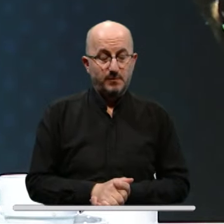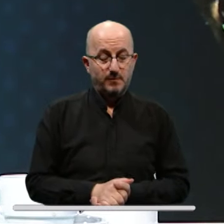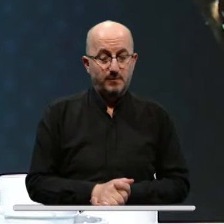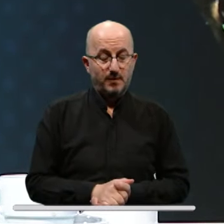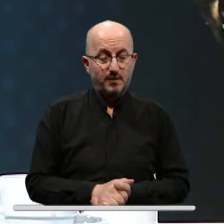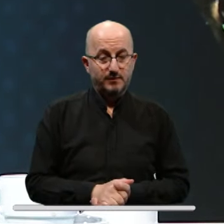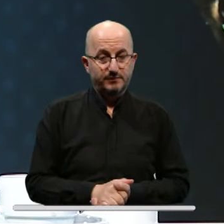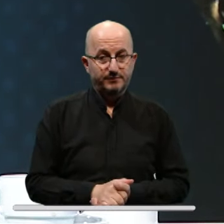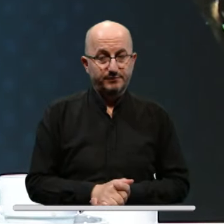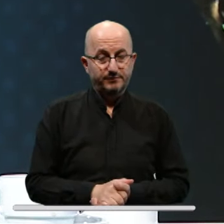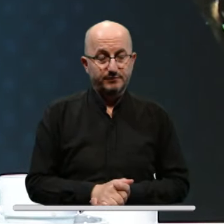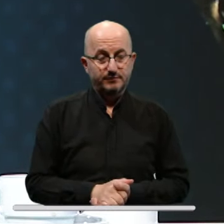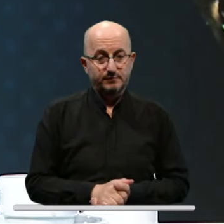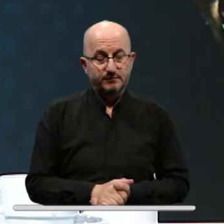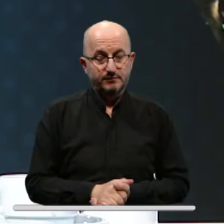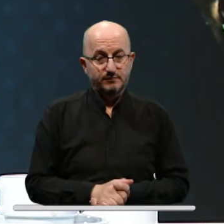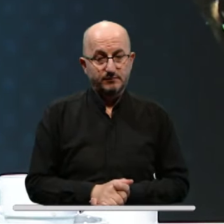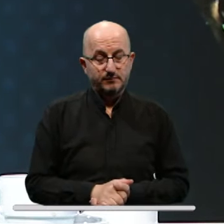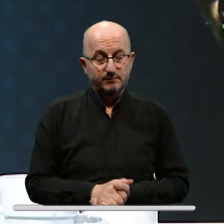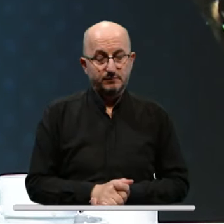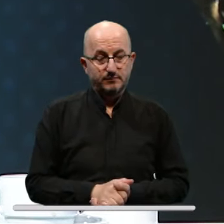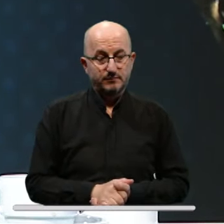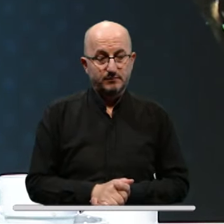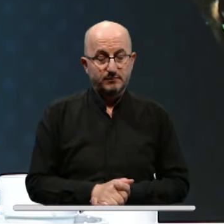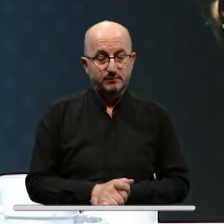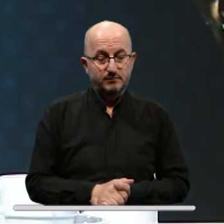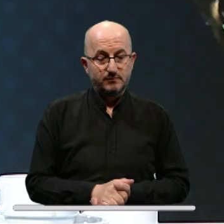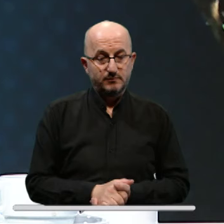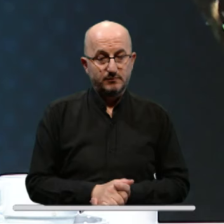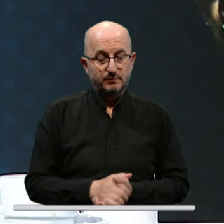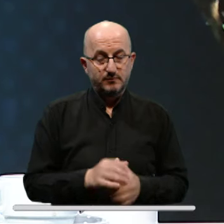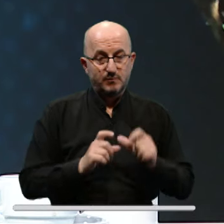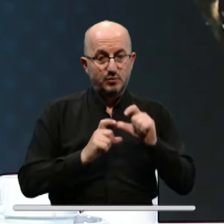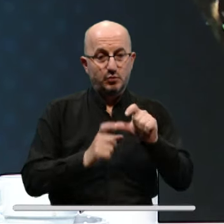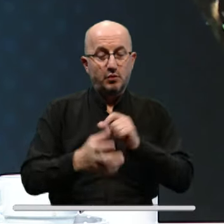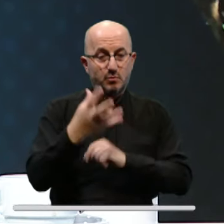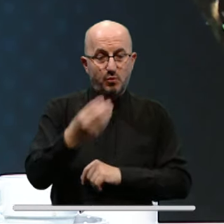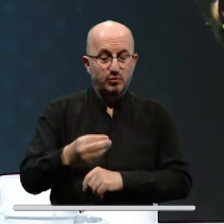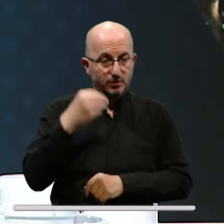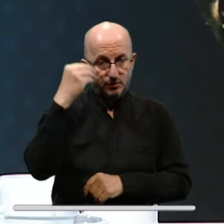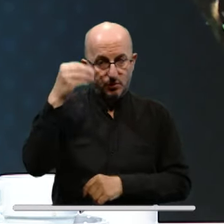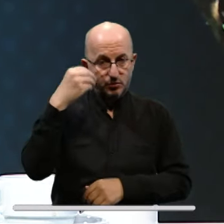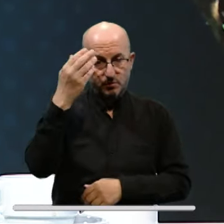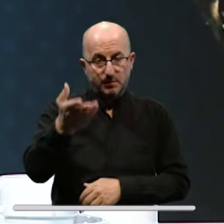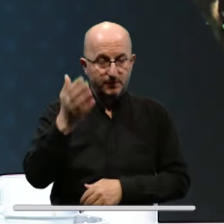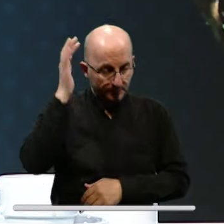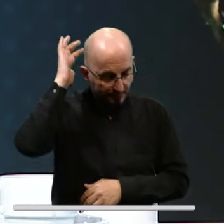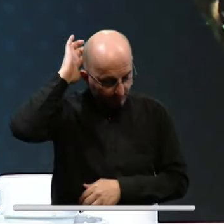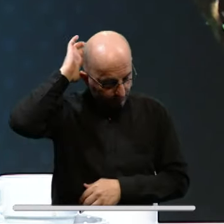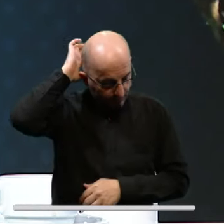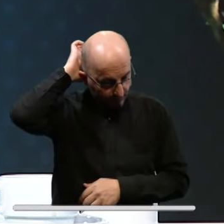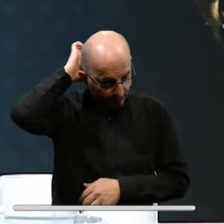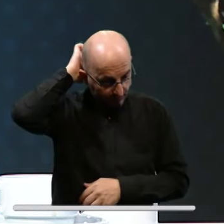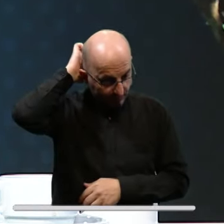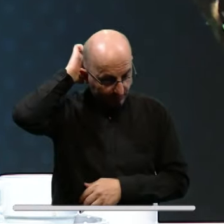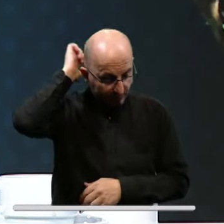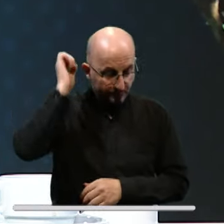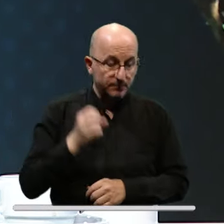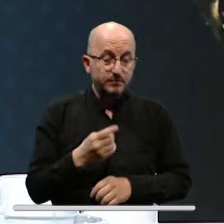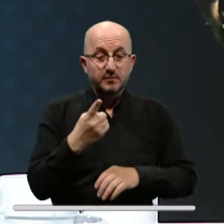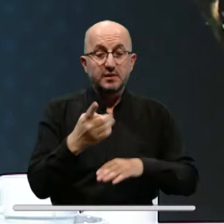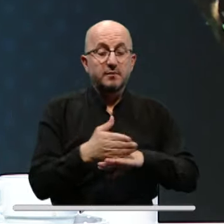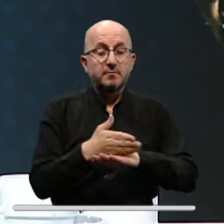Sağ olun efendim. Hayırlı akşamlar. Buyurun. Bir sorum olacaktı hocama. Dinliyoruz. Bir mal